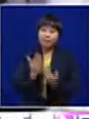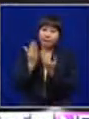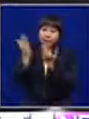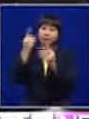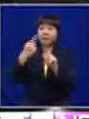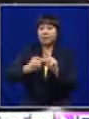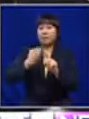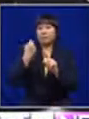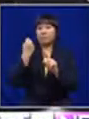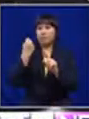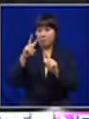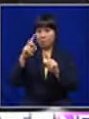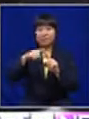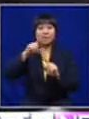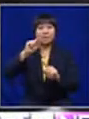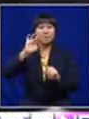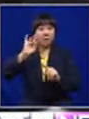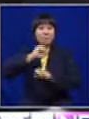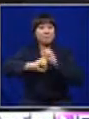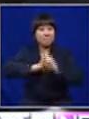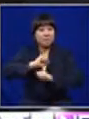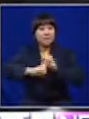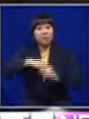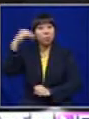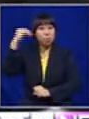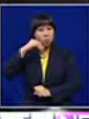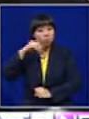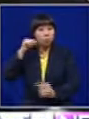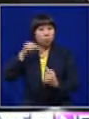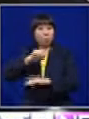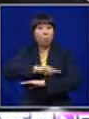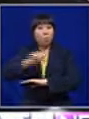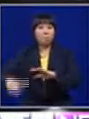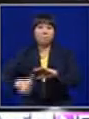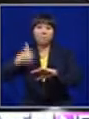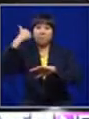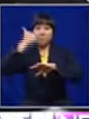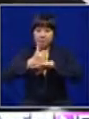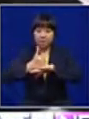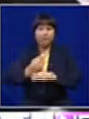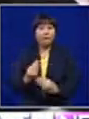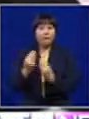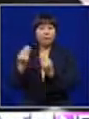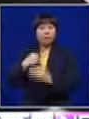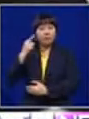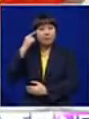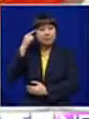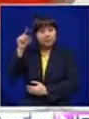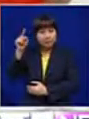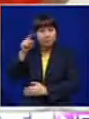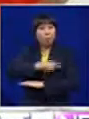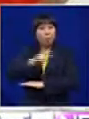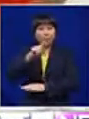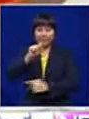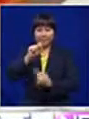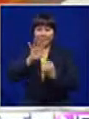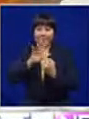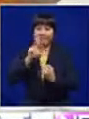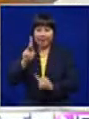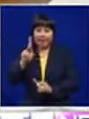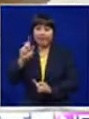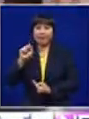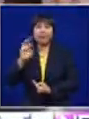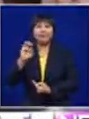28ธันวาคมของทุกๆปีเป็นวันคล้ายวันปราบดาพิเศษของพระองค์ให้เป็นวันระลึกวันตากสินมหาราชค่ะ